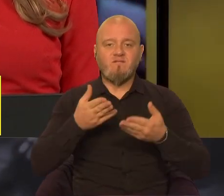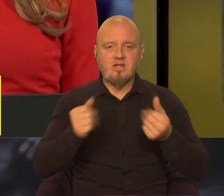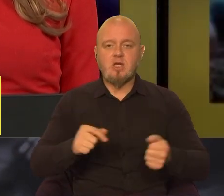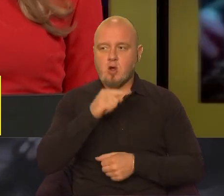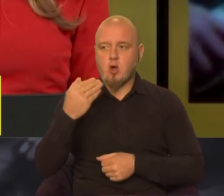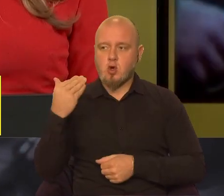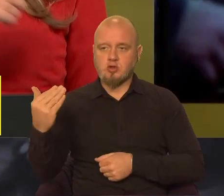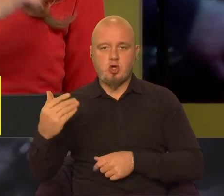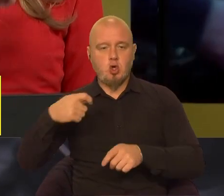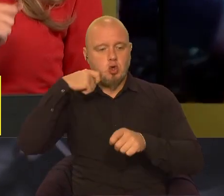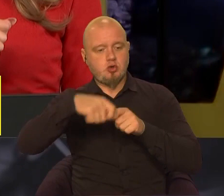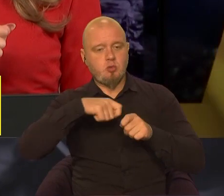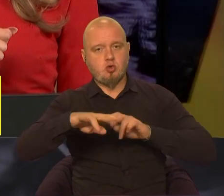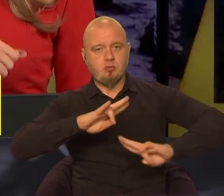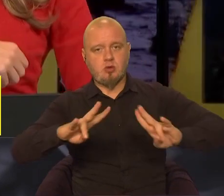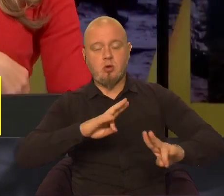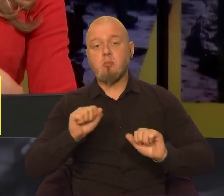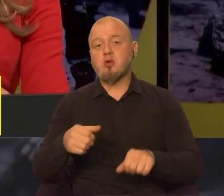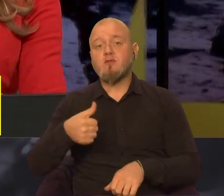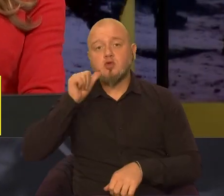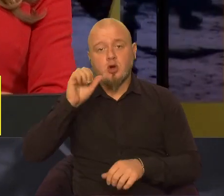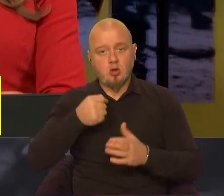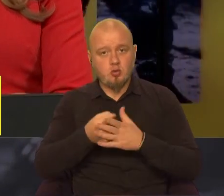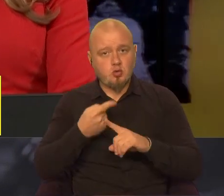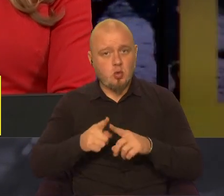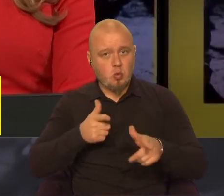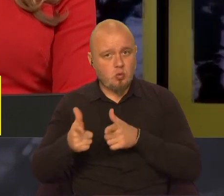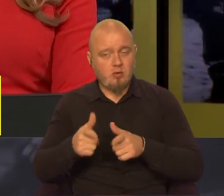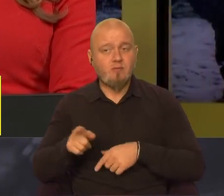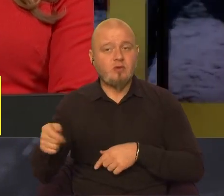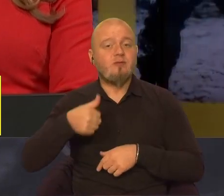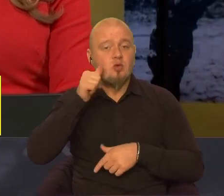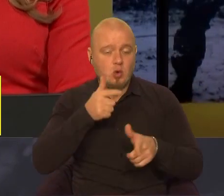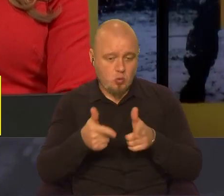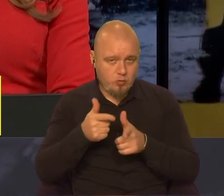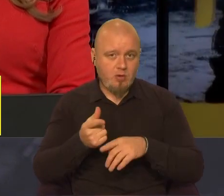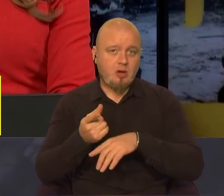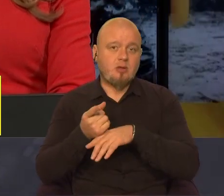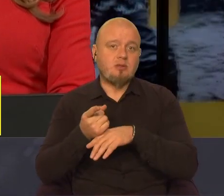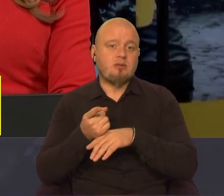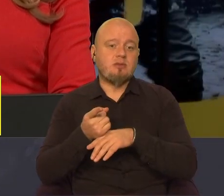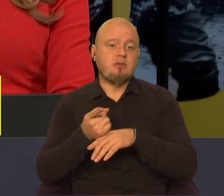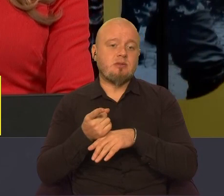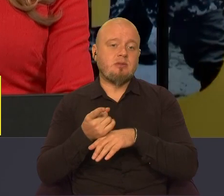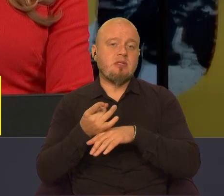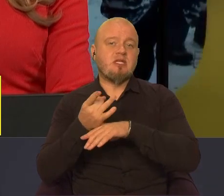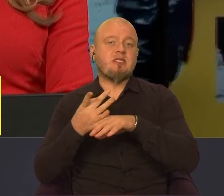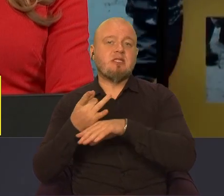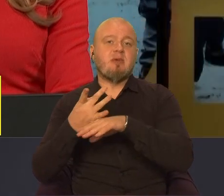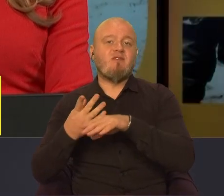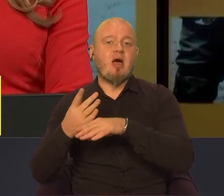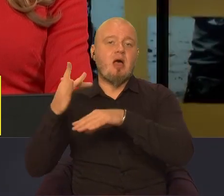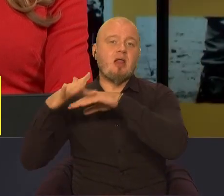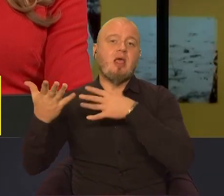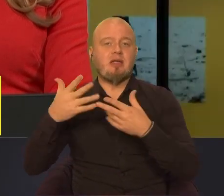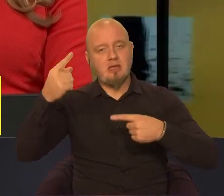Росії спонсором. Ну, можливо, вони вчора до цього вже готувались. А вони вчора готувалися, збивали якісь там міфічні безпілотники, ну,